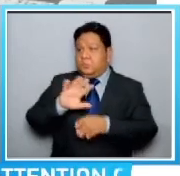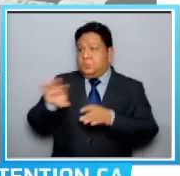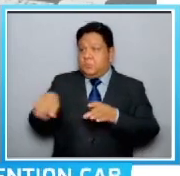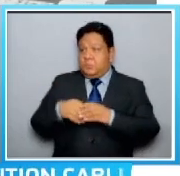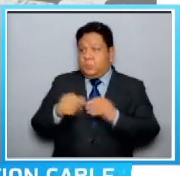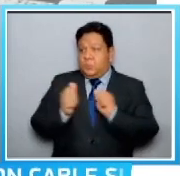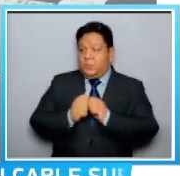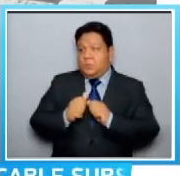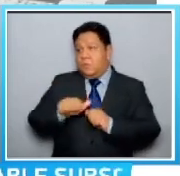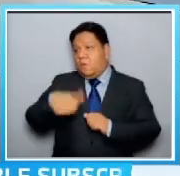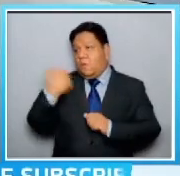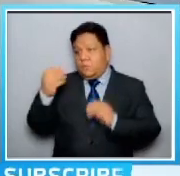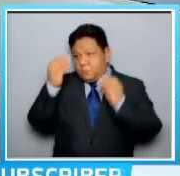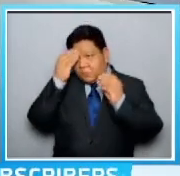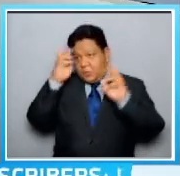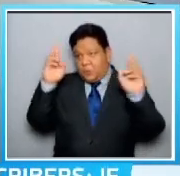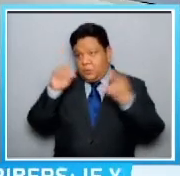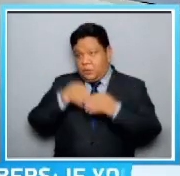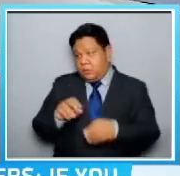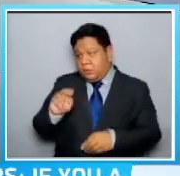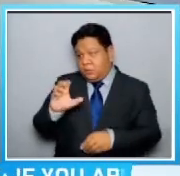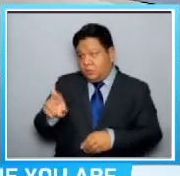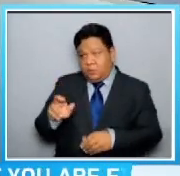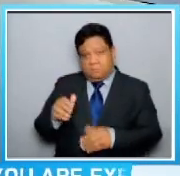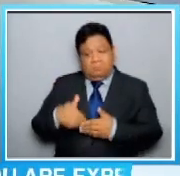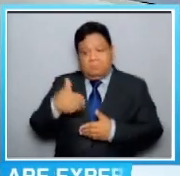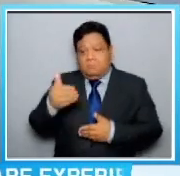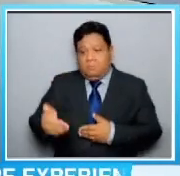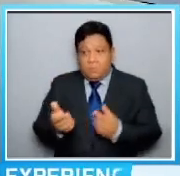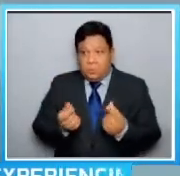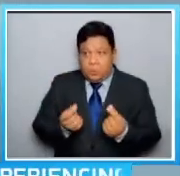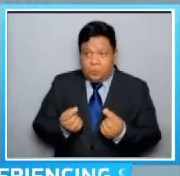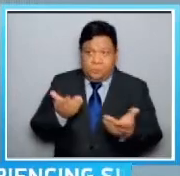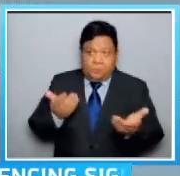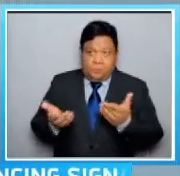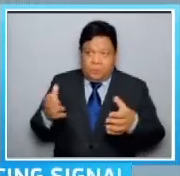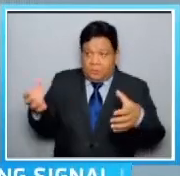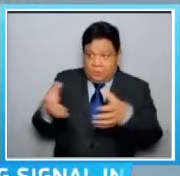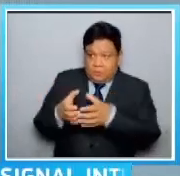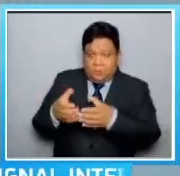ba kayong susunod na hakbang? Probably, magkakaroon ba kayo ng motion